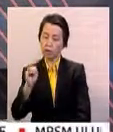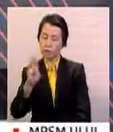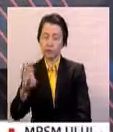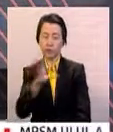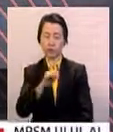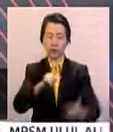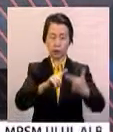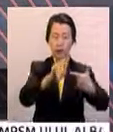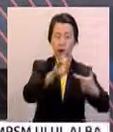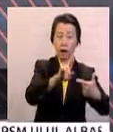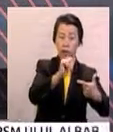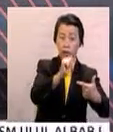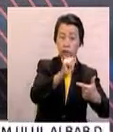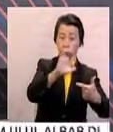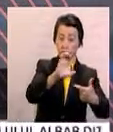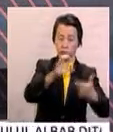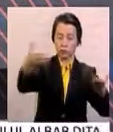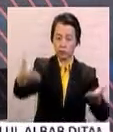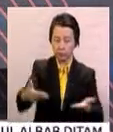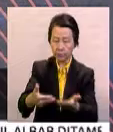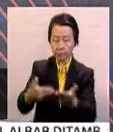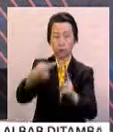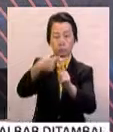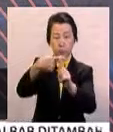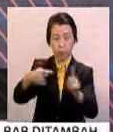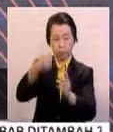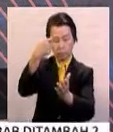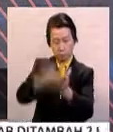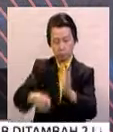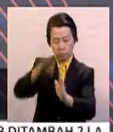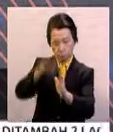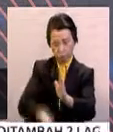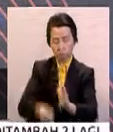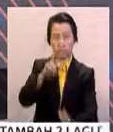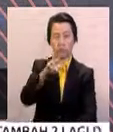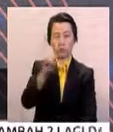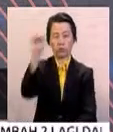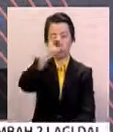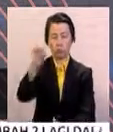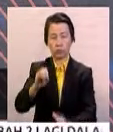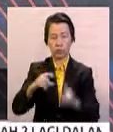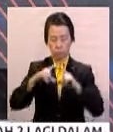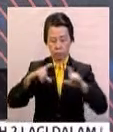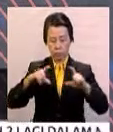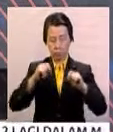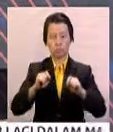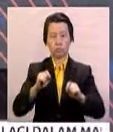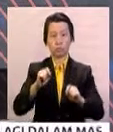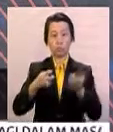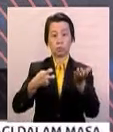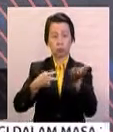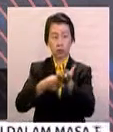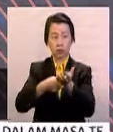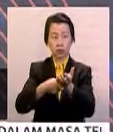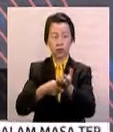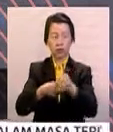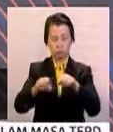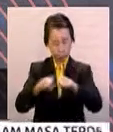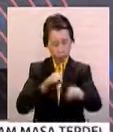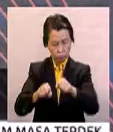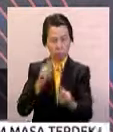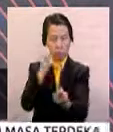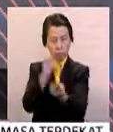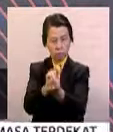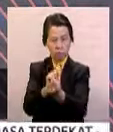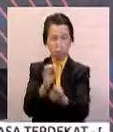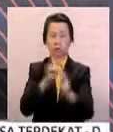RAC memperkenalkan diskaun tambang 20% bagi harga tiket komuter, ia adalah strategi yang tepat